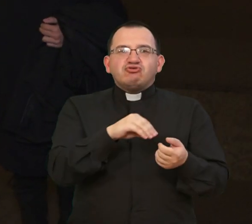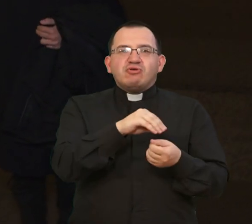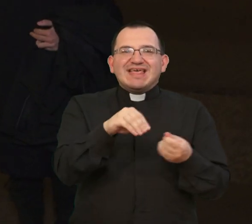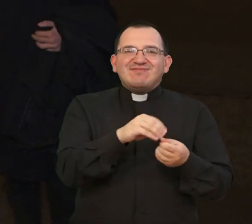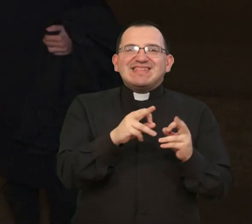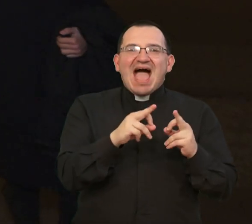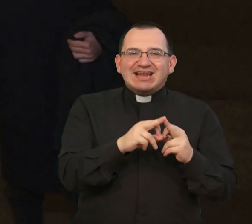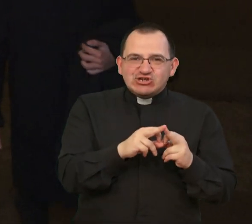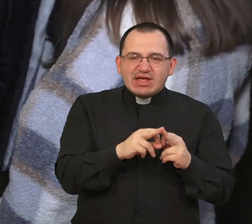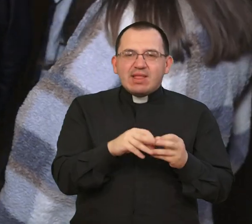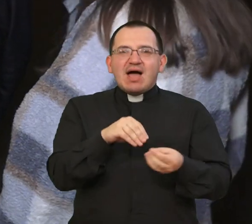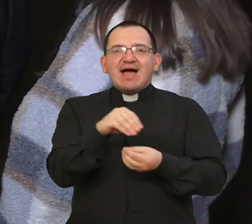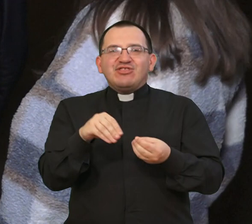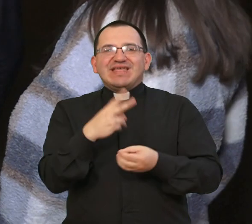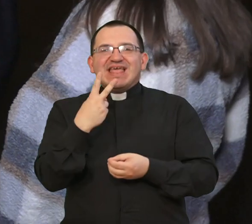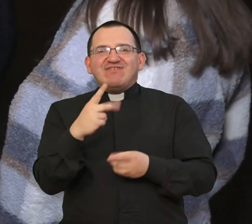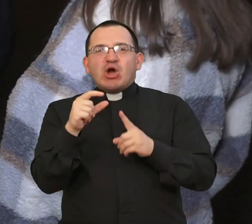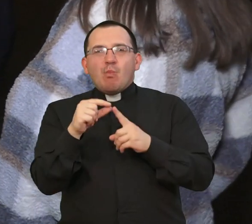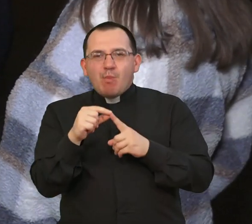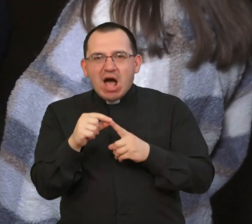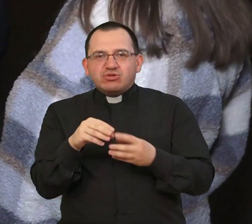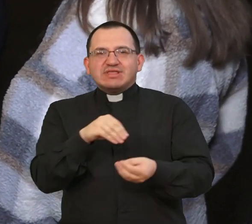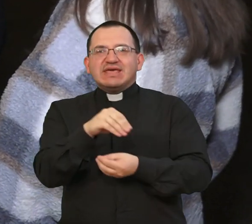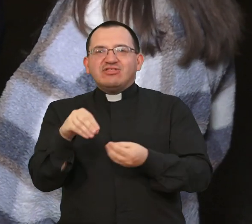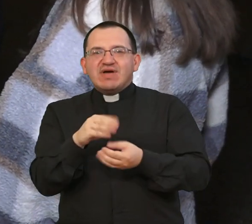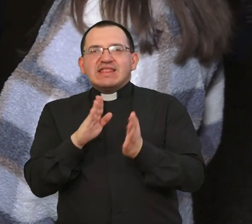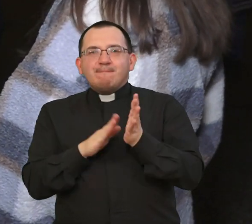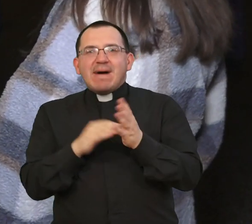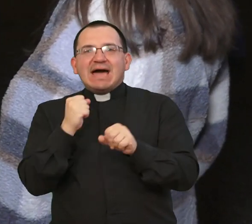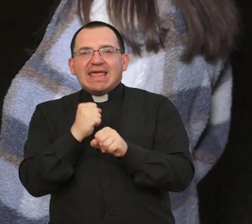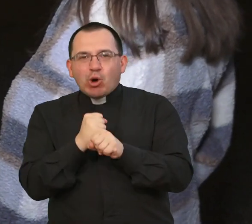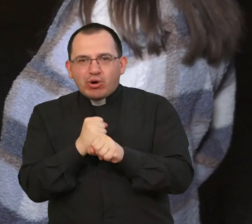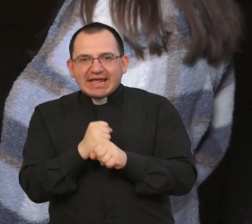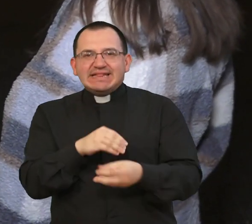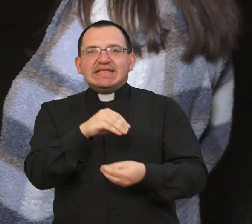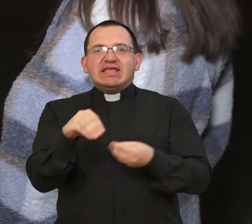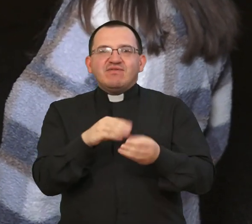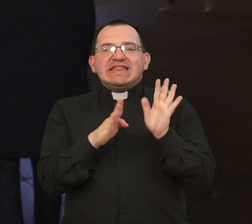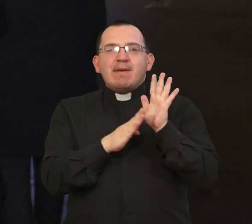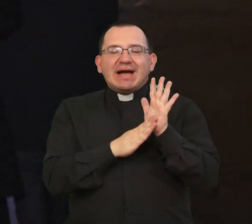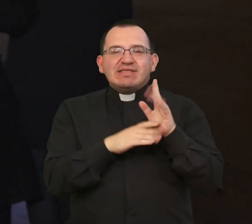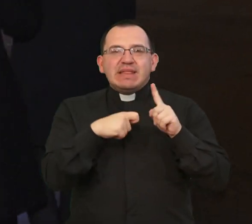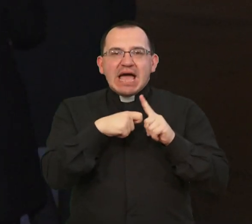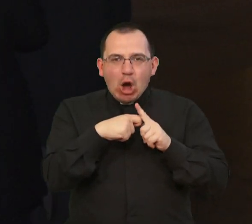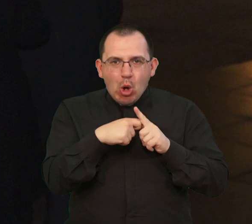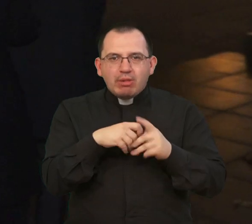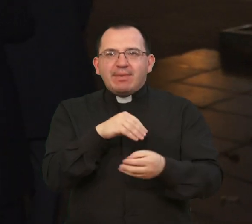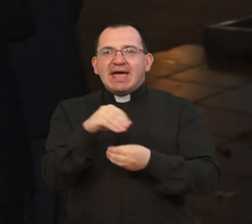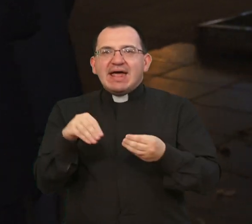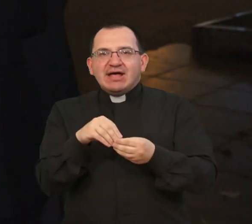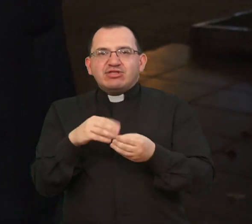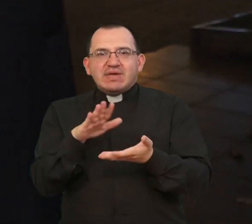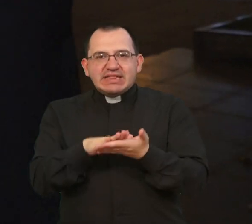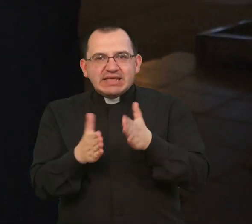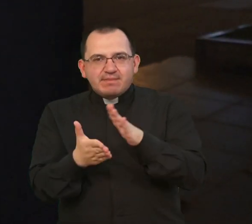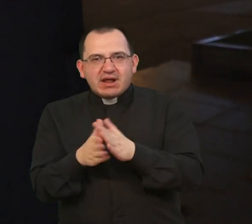Anđela Merići, sveti Vinko Paulski, sveta Marija Goreti, sveti Maksimilijan Kolbe, sveti bračni